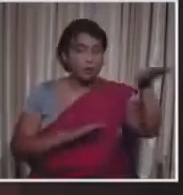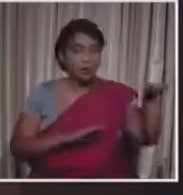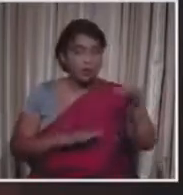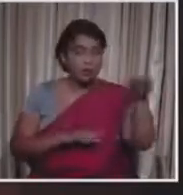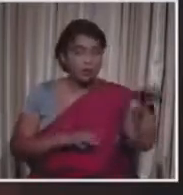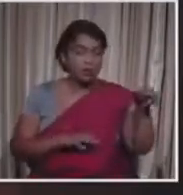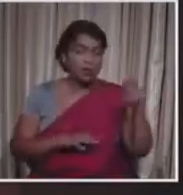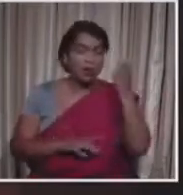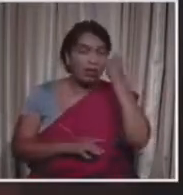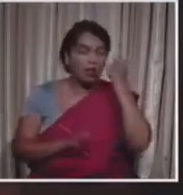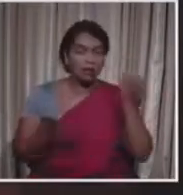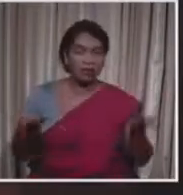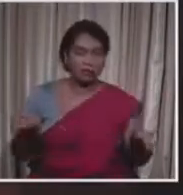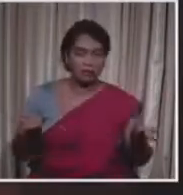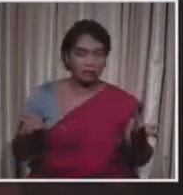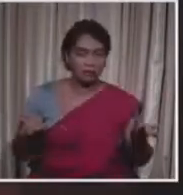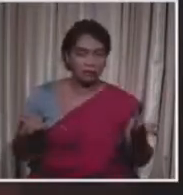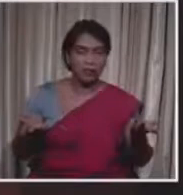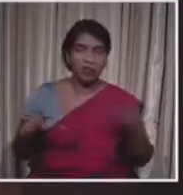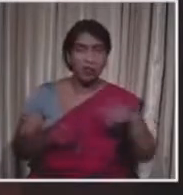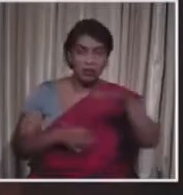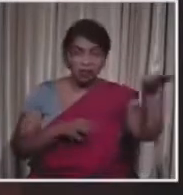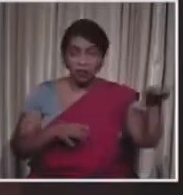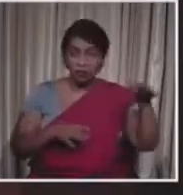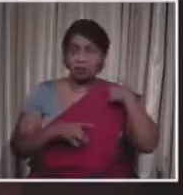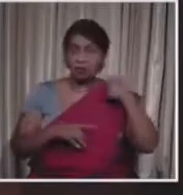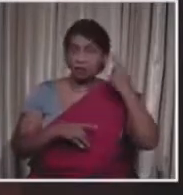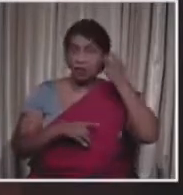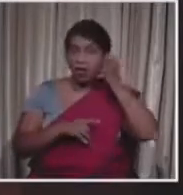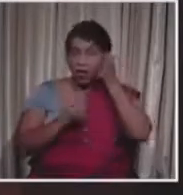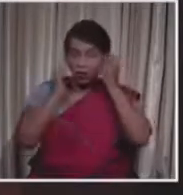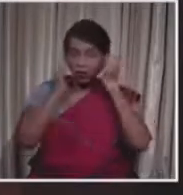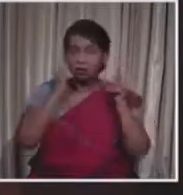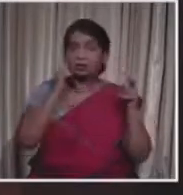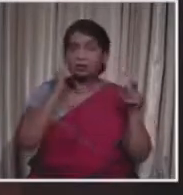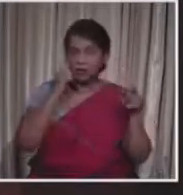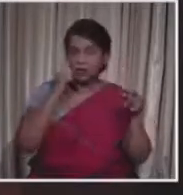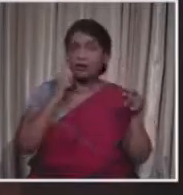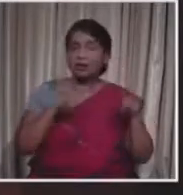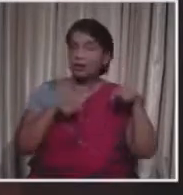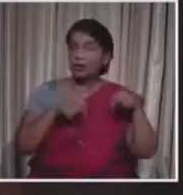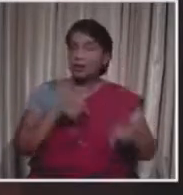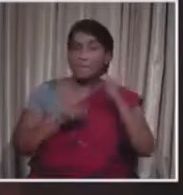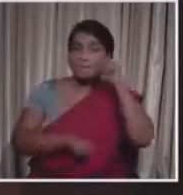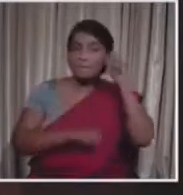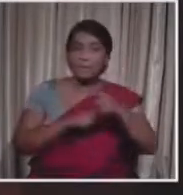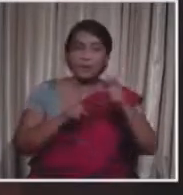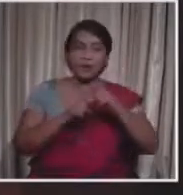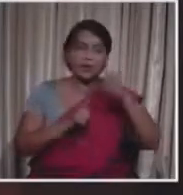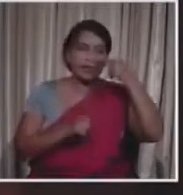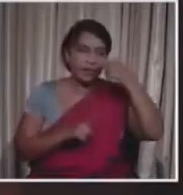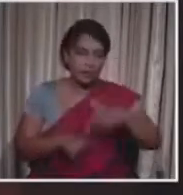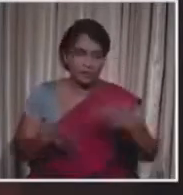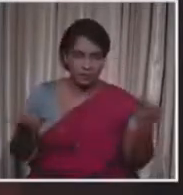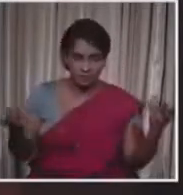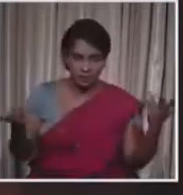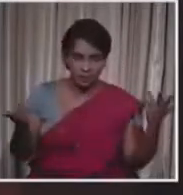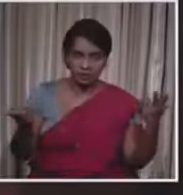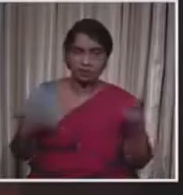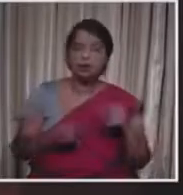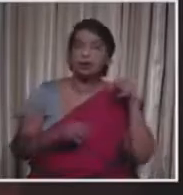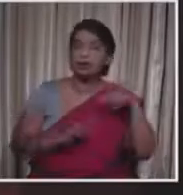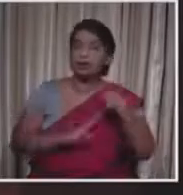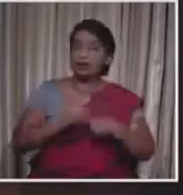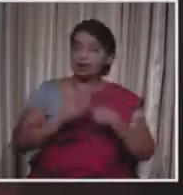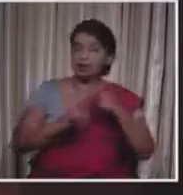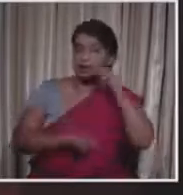මොකක්ද මහ පොළොවේ යථාර්ථය අද මිනිස්සුන්ට ඩීසල් නැහැ මේ